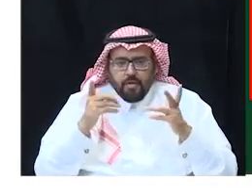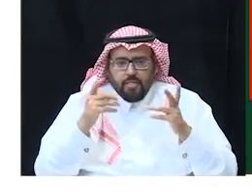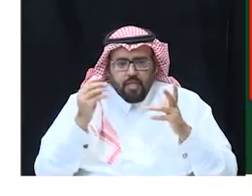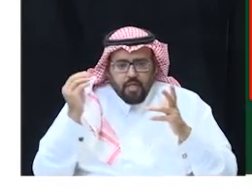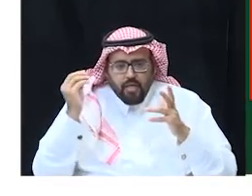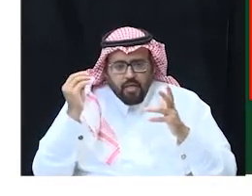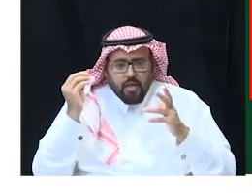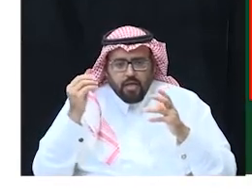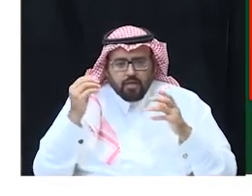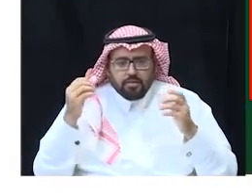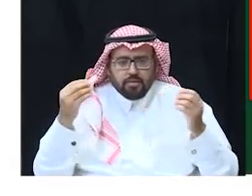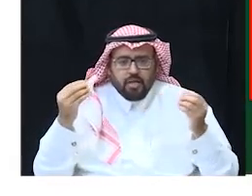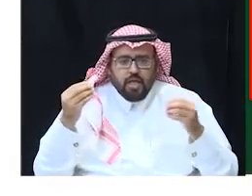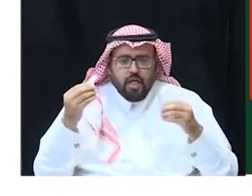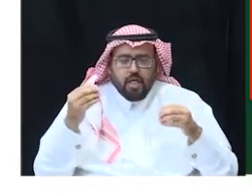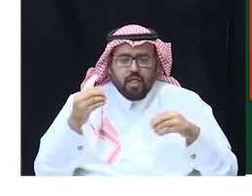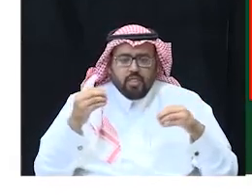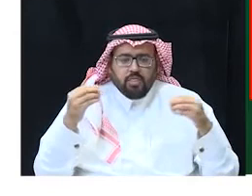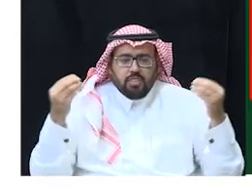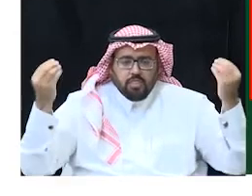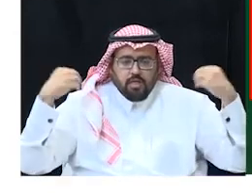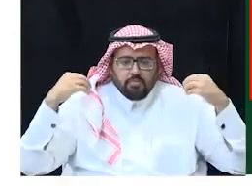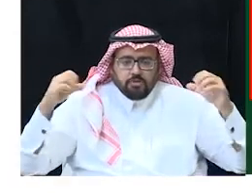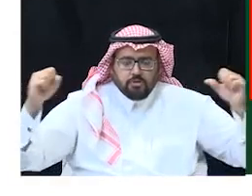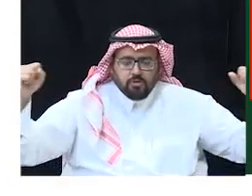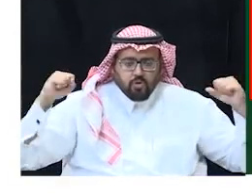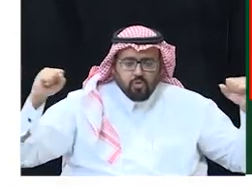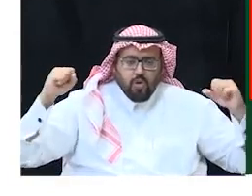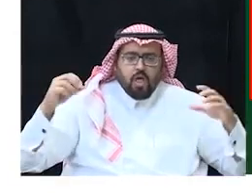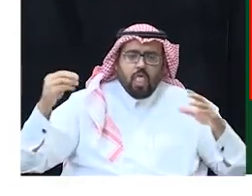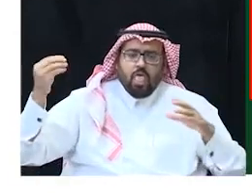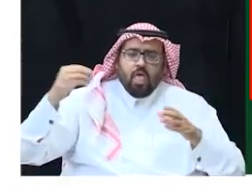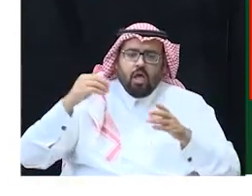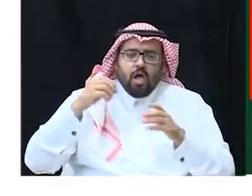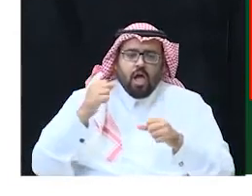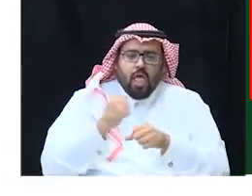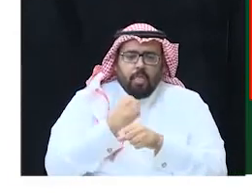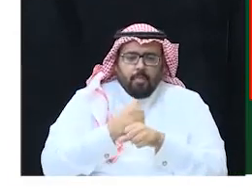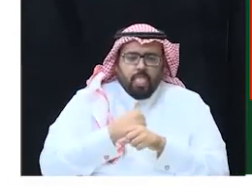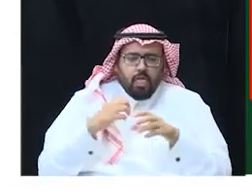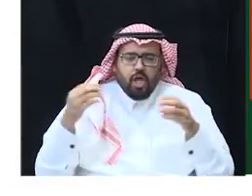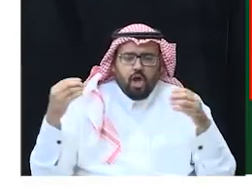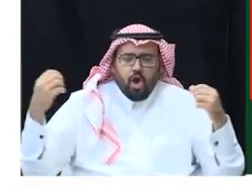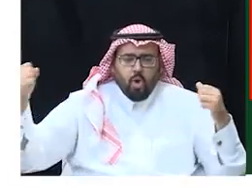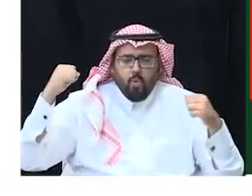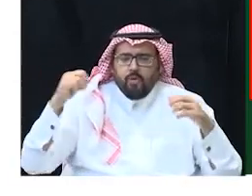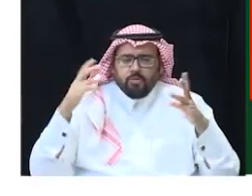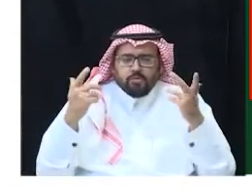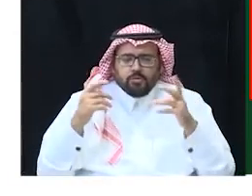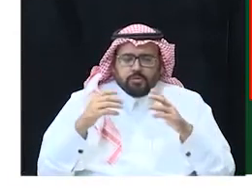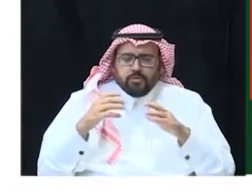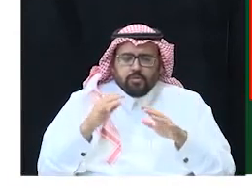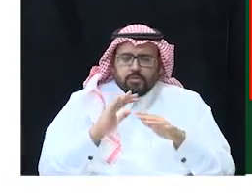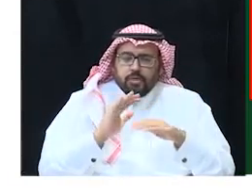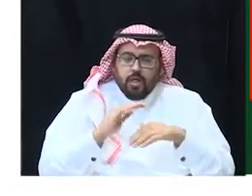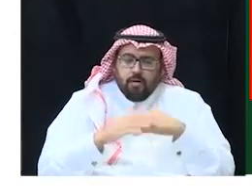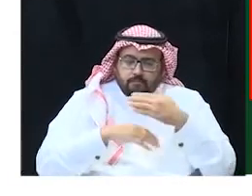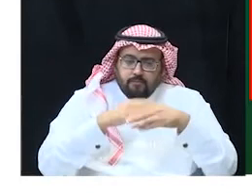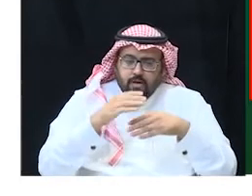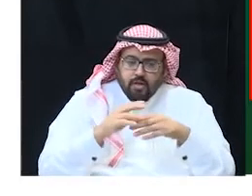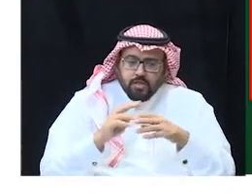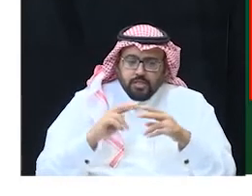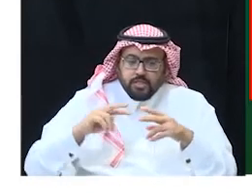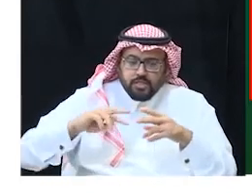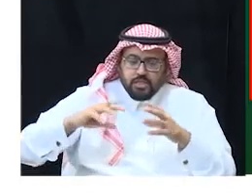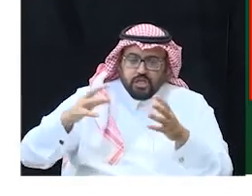السؤال الأساسي: ماذا تعمل القوة؟ ماذا تعمل القوة؟